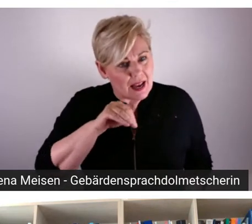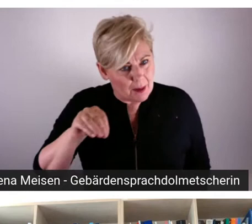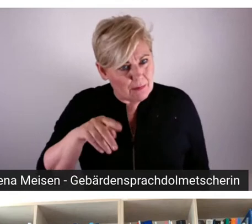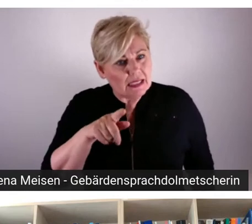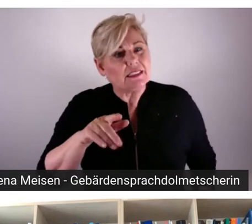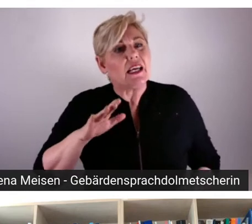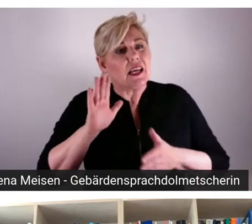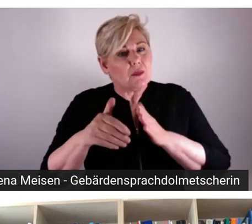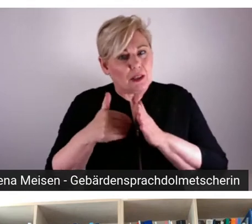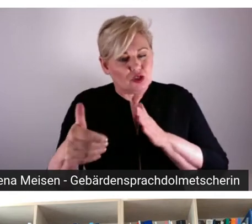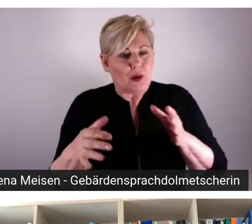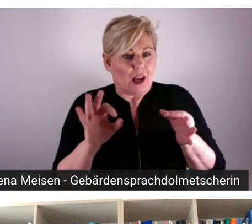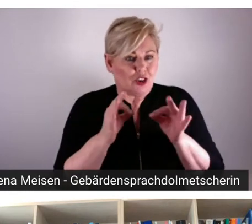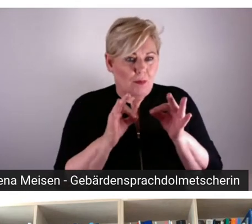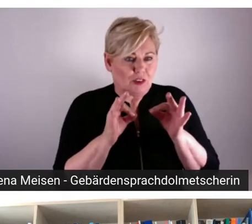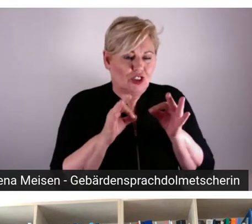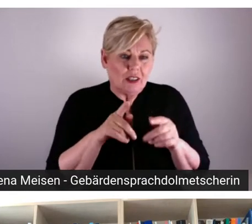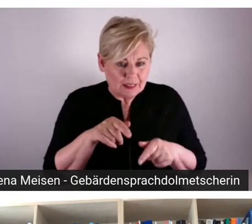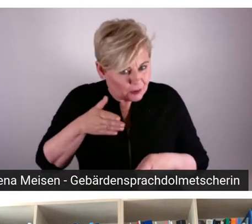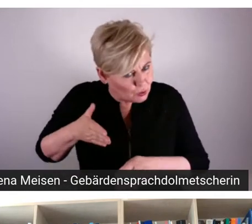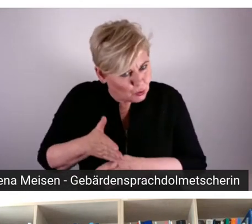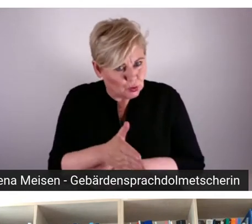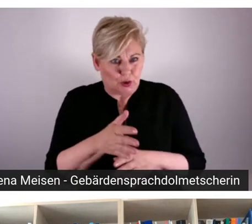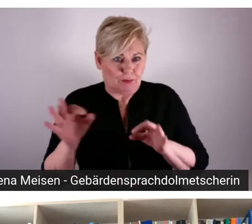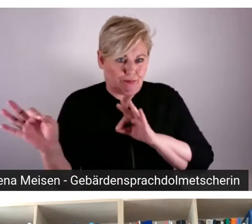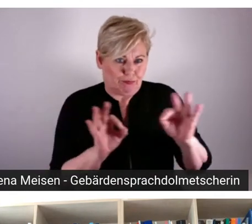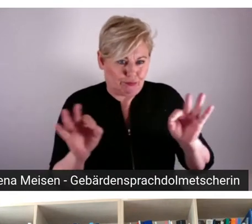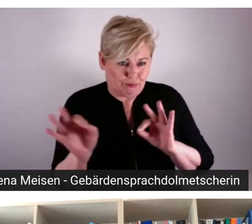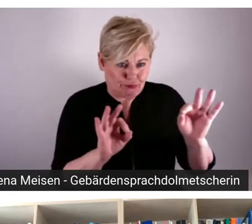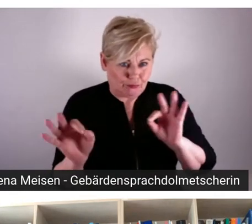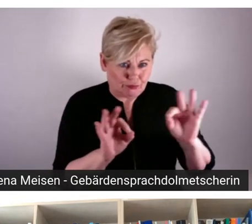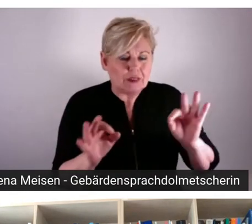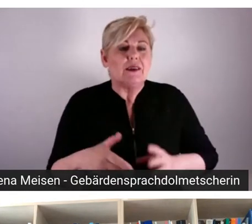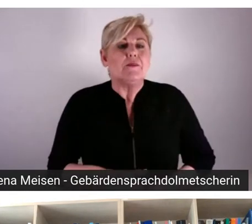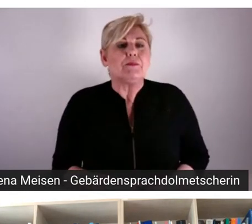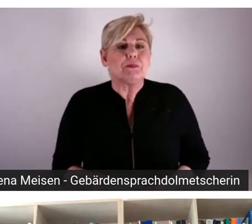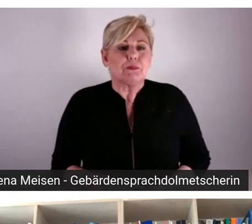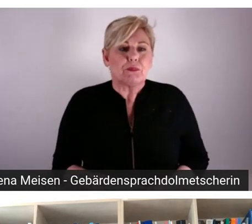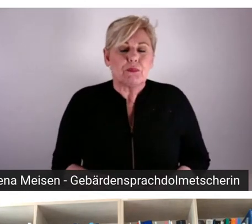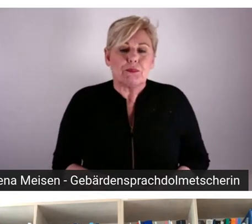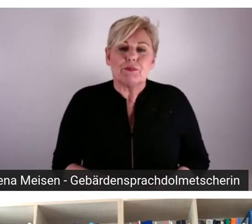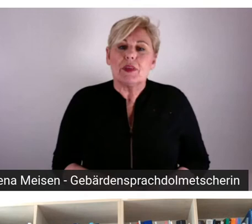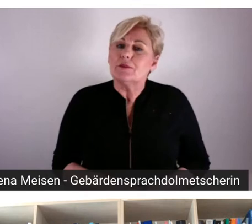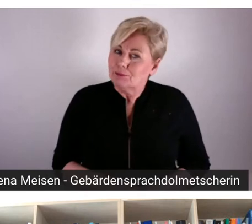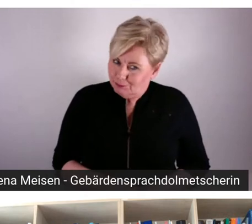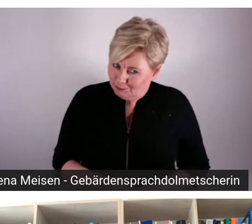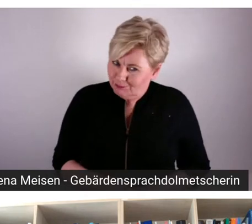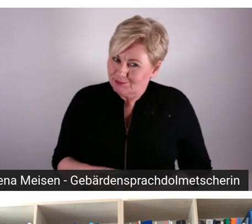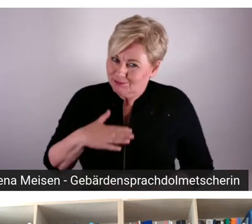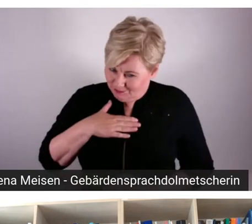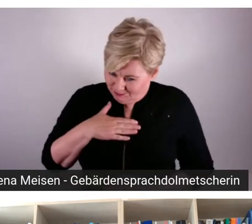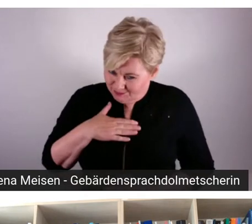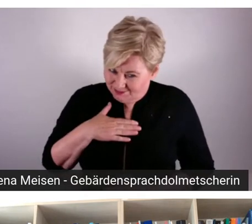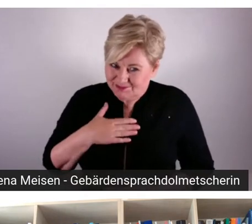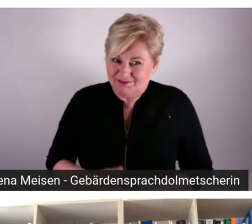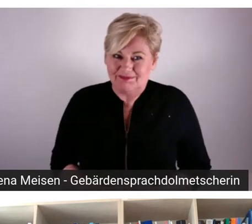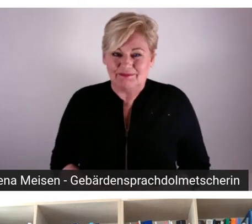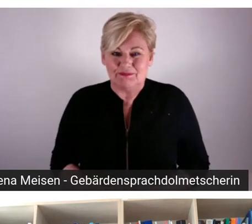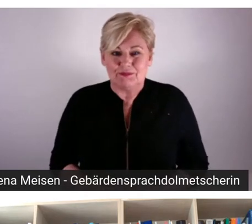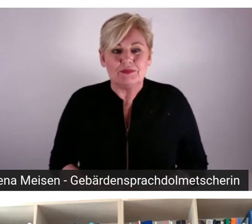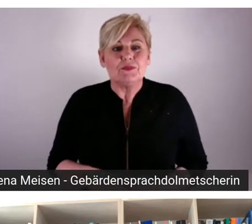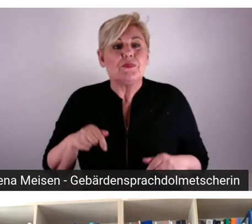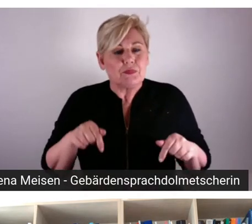als Gebärdendolmetscherin die ganze Zeit dazu beigetragen hat, das wirklich barrierefrei hier zu